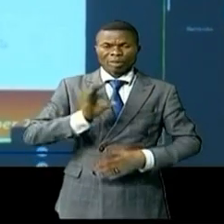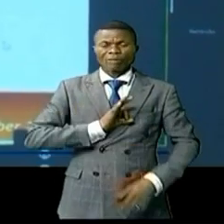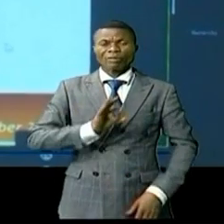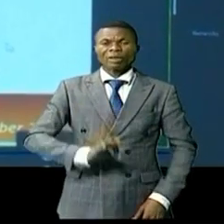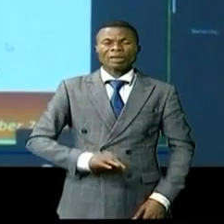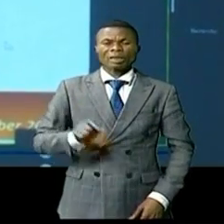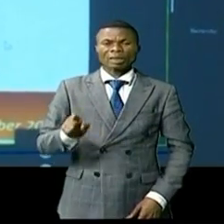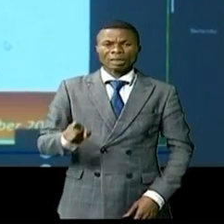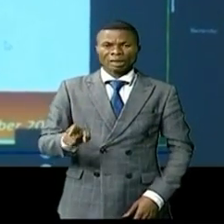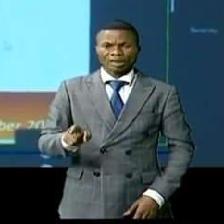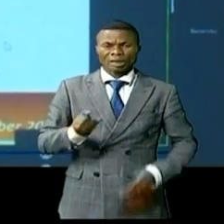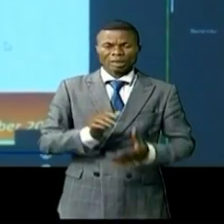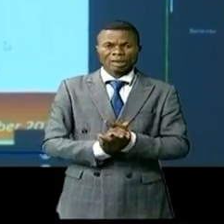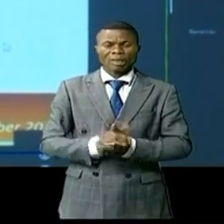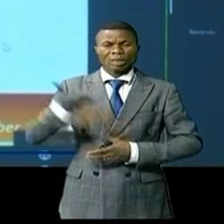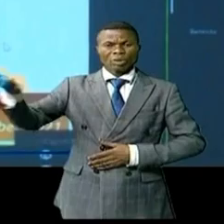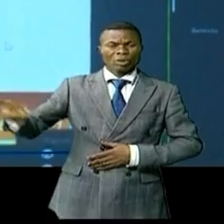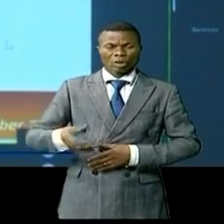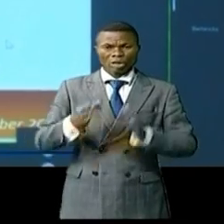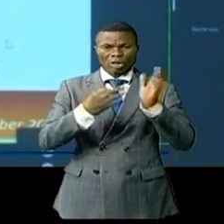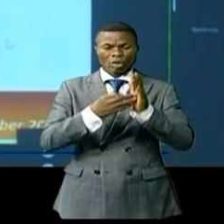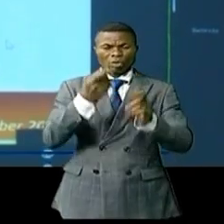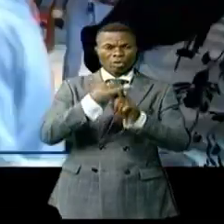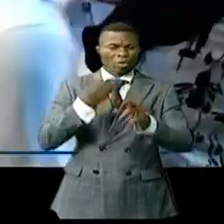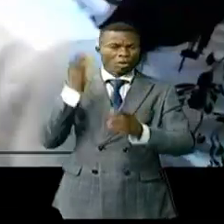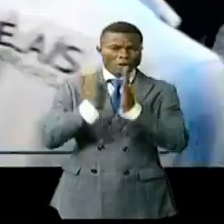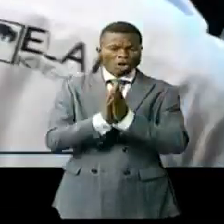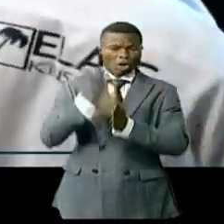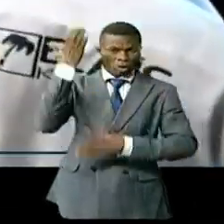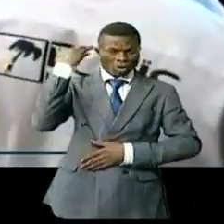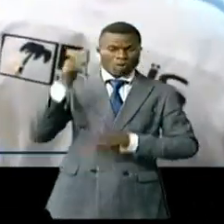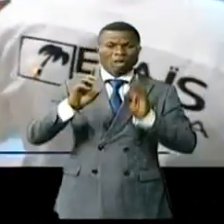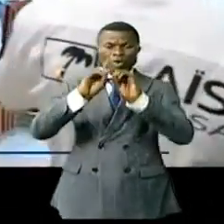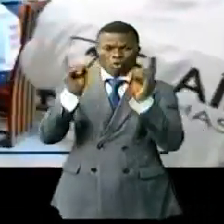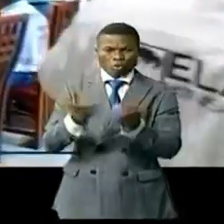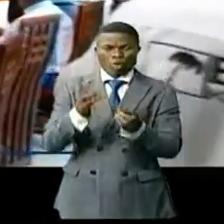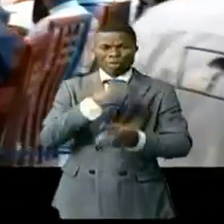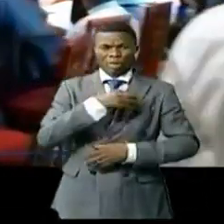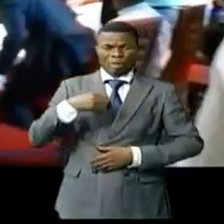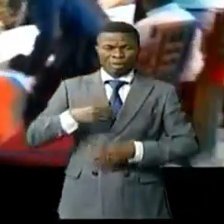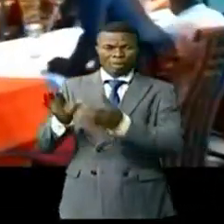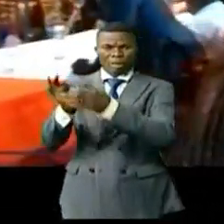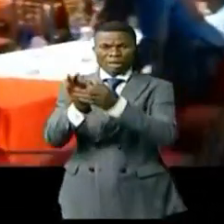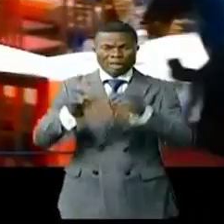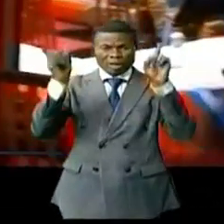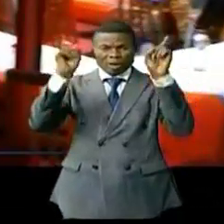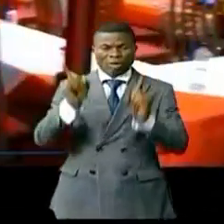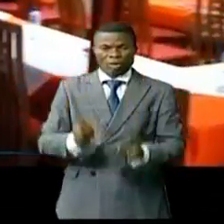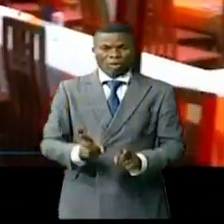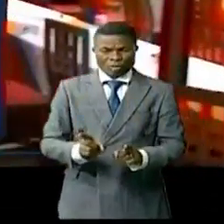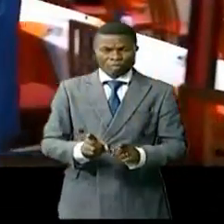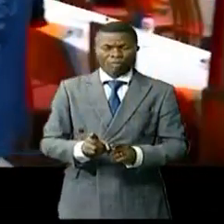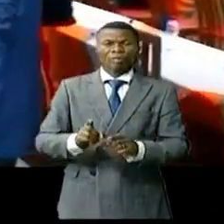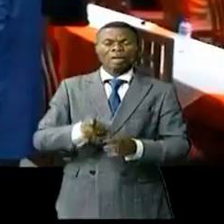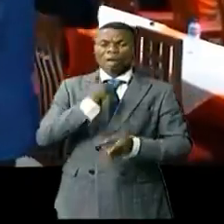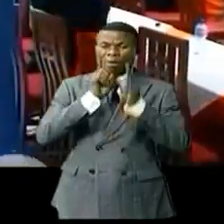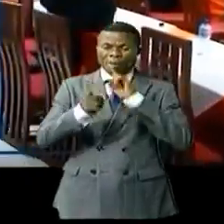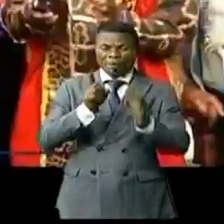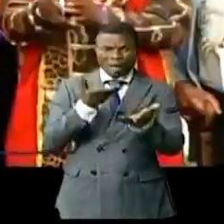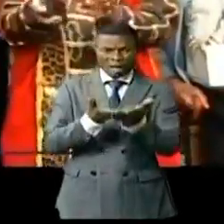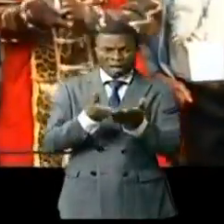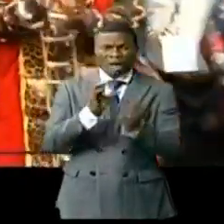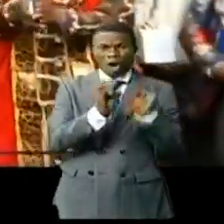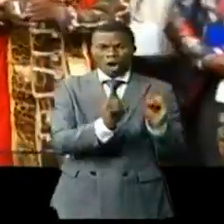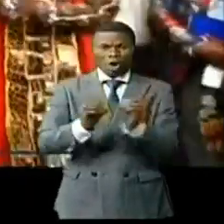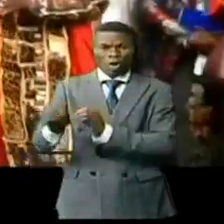Tshisekedi Tshilombo, avait reçu le 8 octobre dernier la délégation de femmes de l'Union africaine avec qui il a échangé sur l'organisation